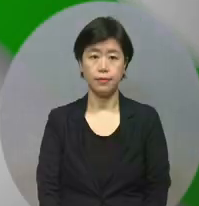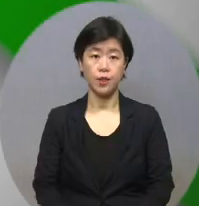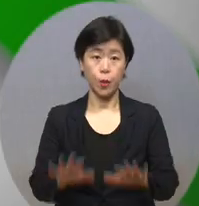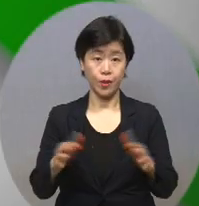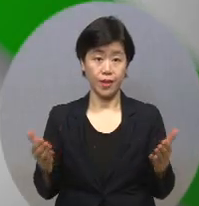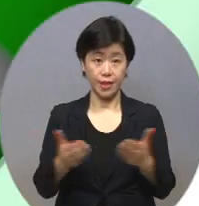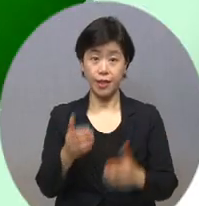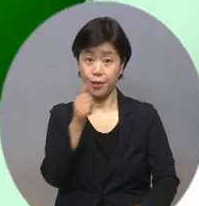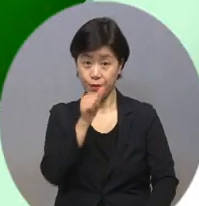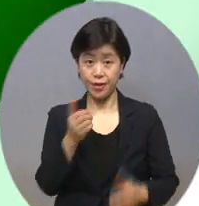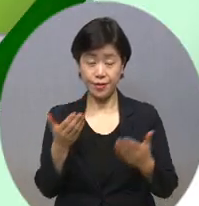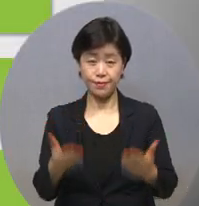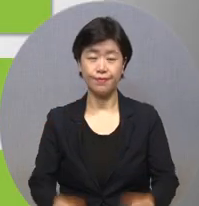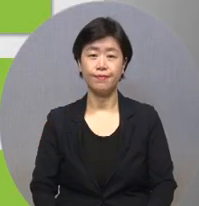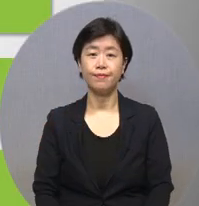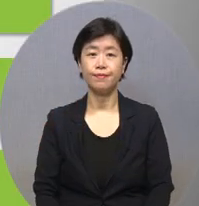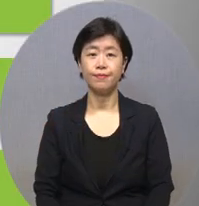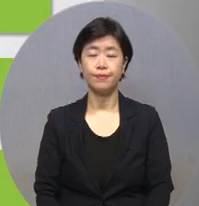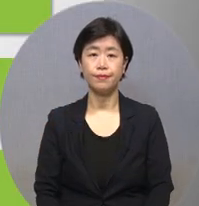오늘의 취업 정보입니다.